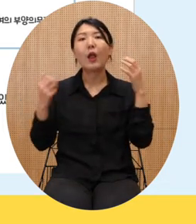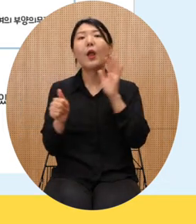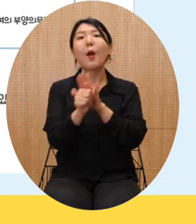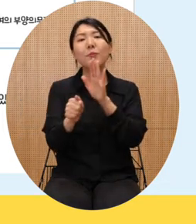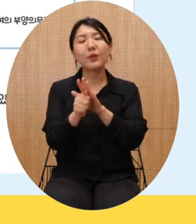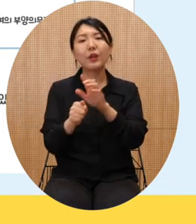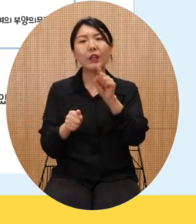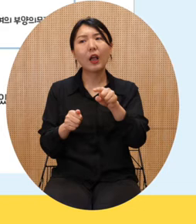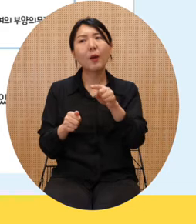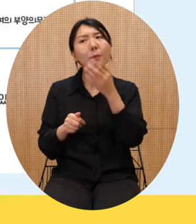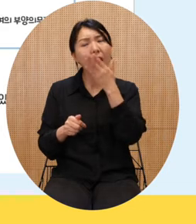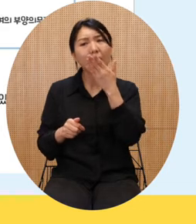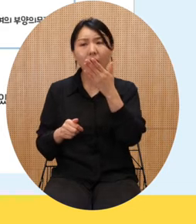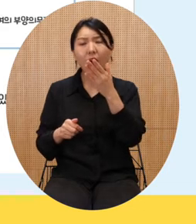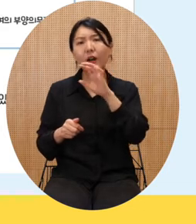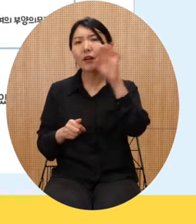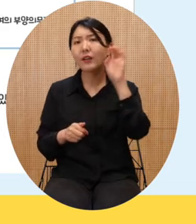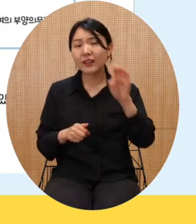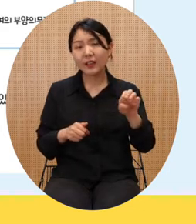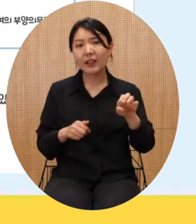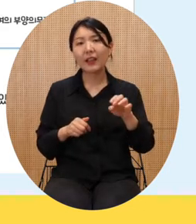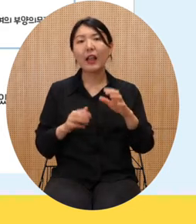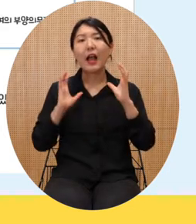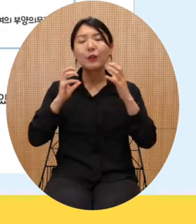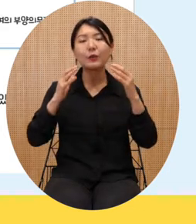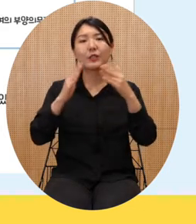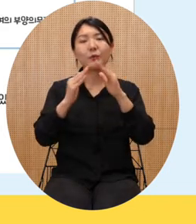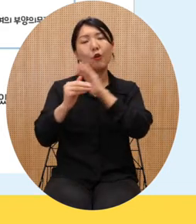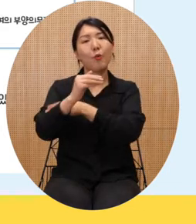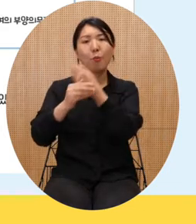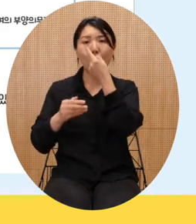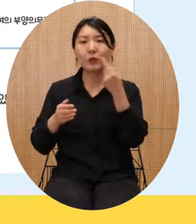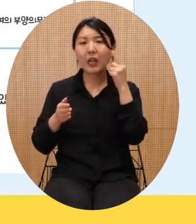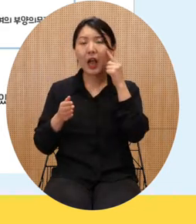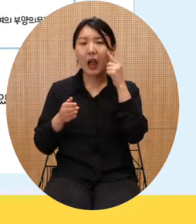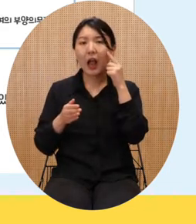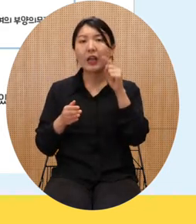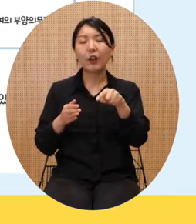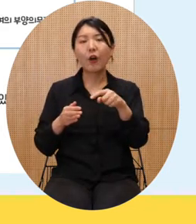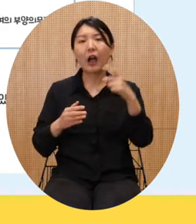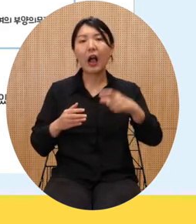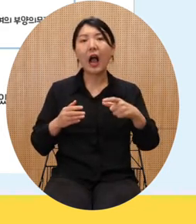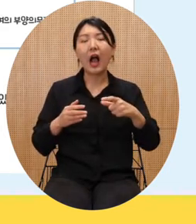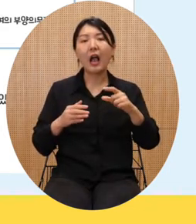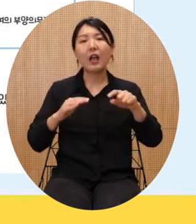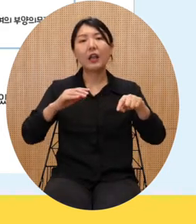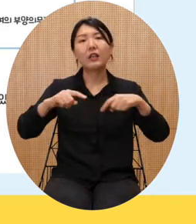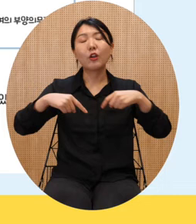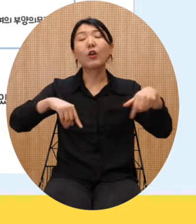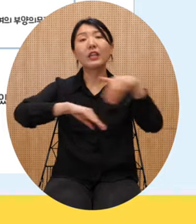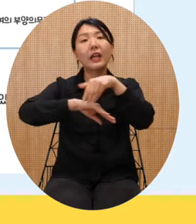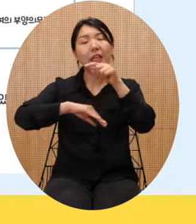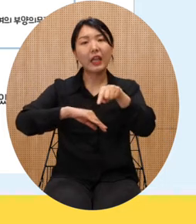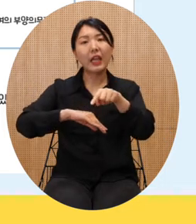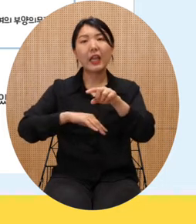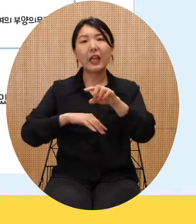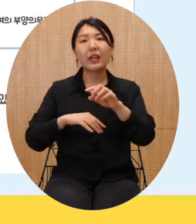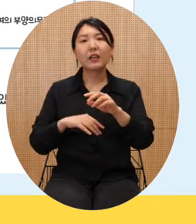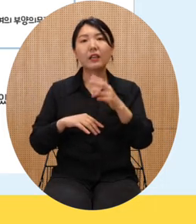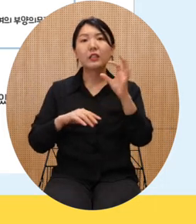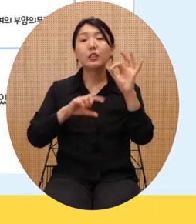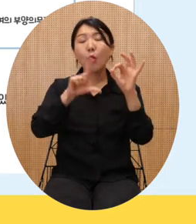보면서 이게 진짜로 될까라고 생각을 했지만, 저는 이 아동주거권 보장 등 주거지원 강화 대책이 10월 24일